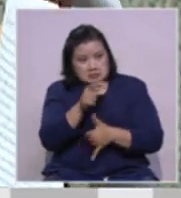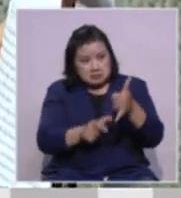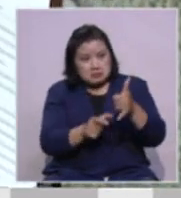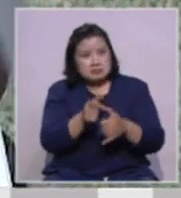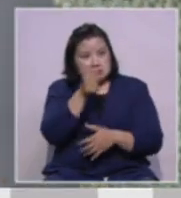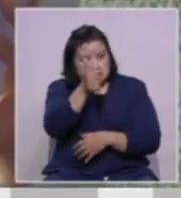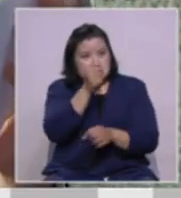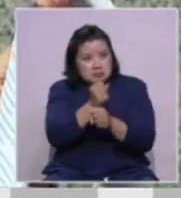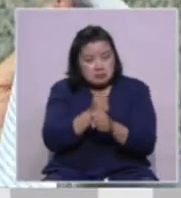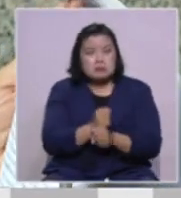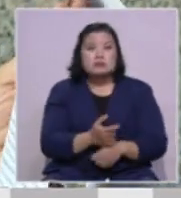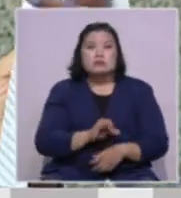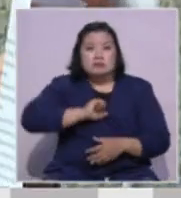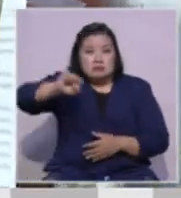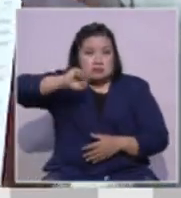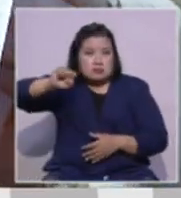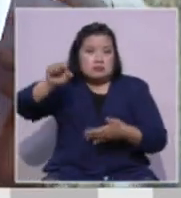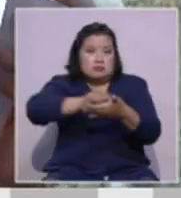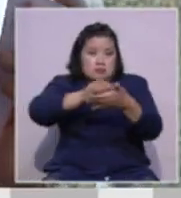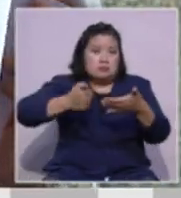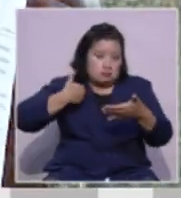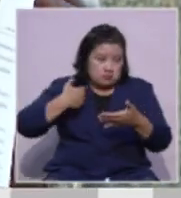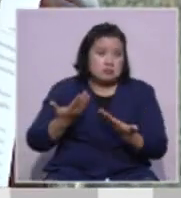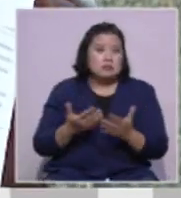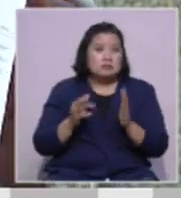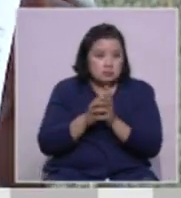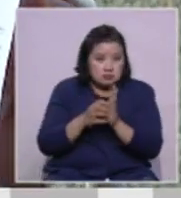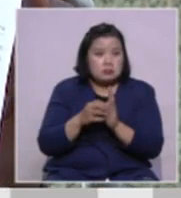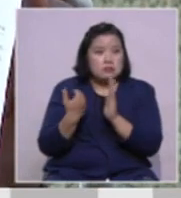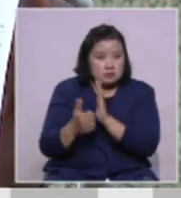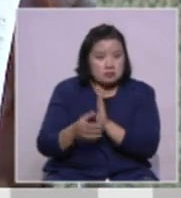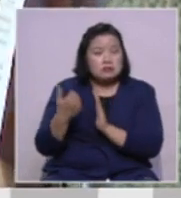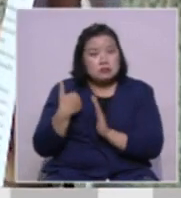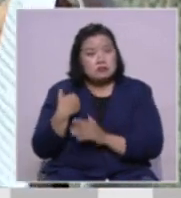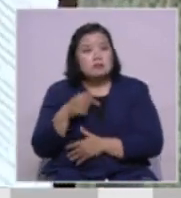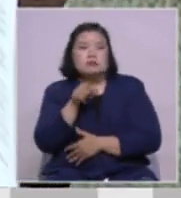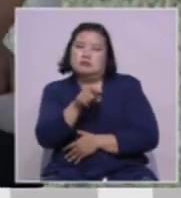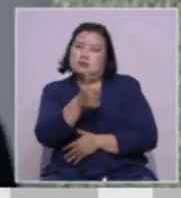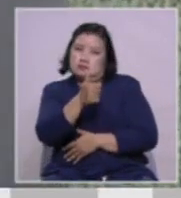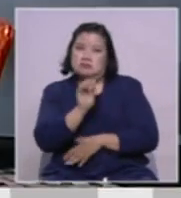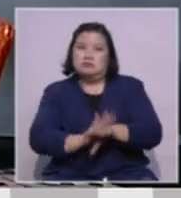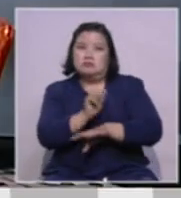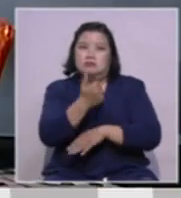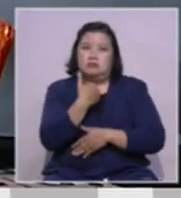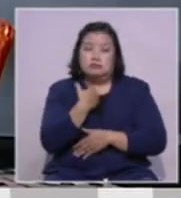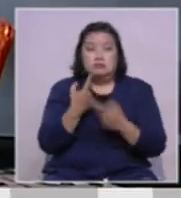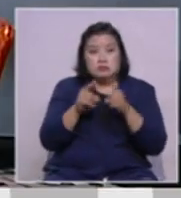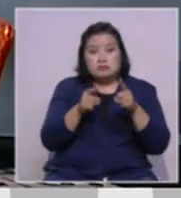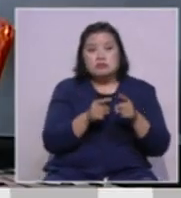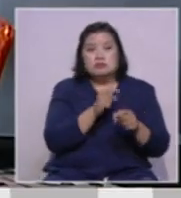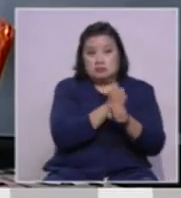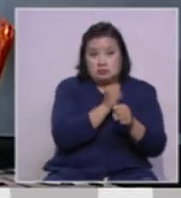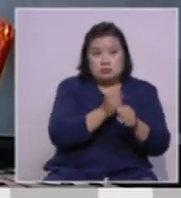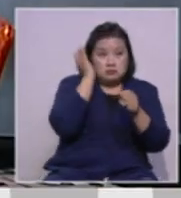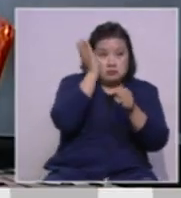ะการเลือกตั้งในหลายๆจังหวัดใน ภาคเหนือ เจาะในภาคกลางภาคอีสานเนี่ยถ้าผมไม่ผิด แต่ว่า ฝีมือในการเป็นรัฐมนตรีมันคนละอย่างกับฝีมือในการทำให้ช